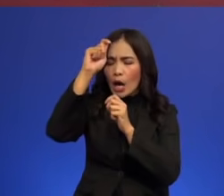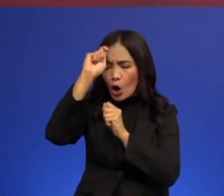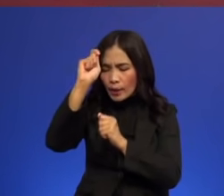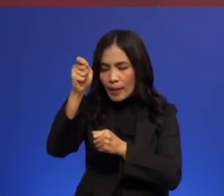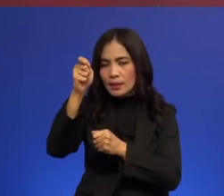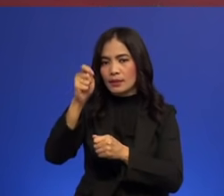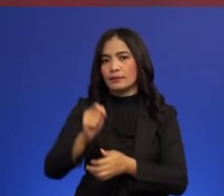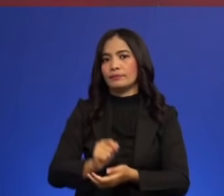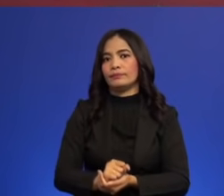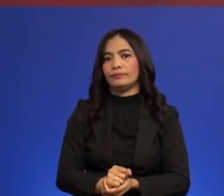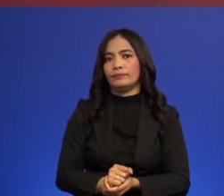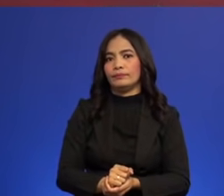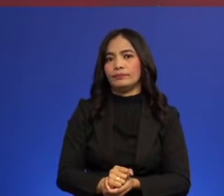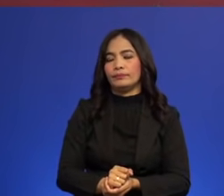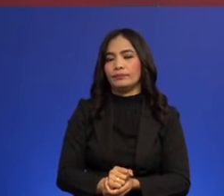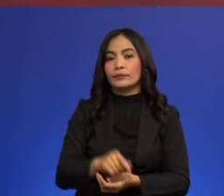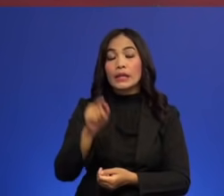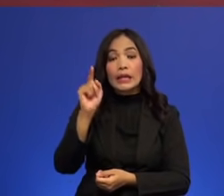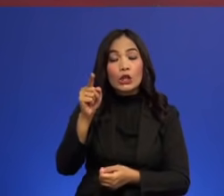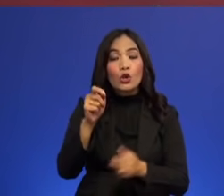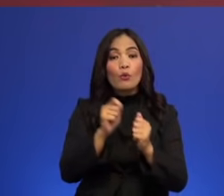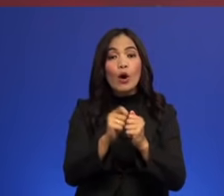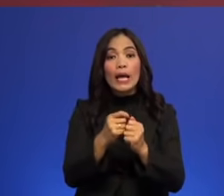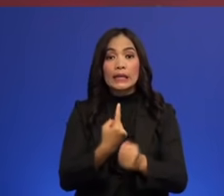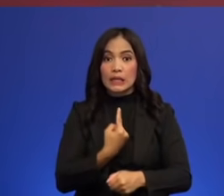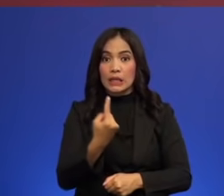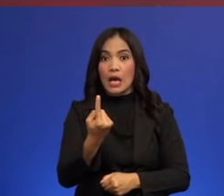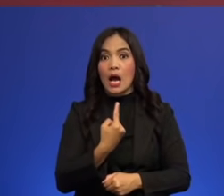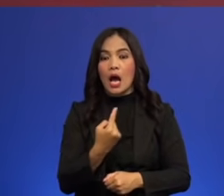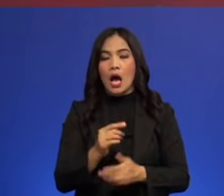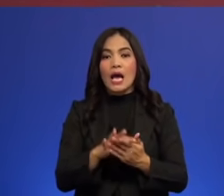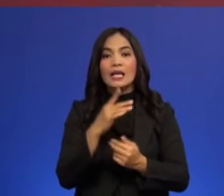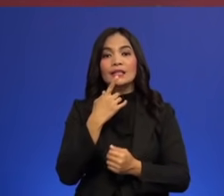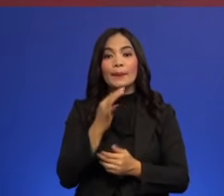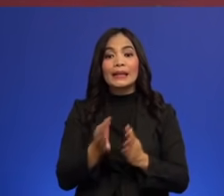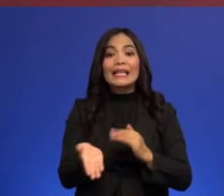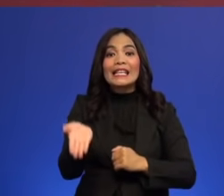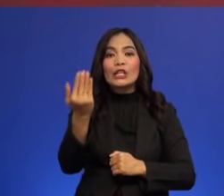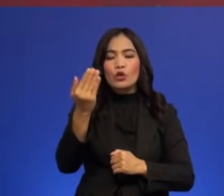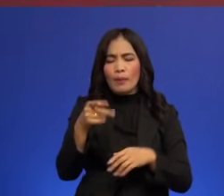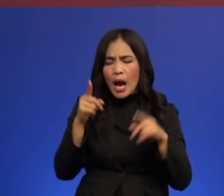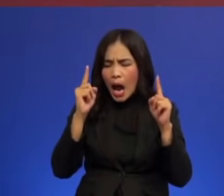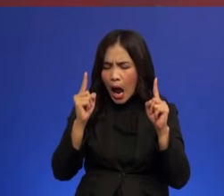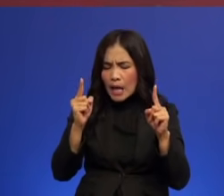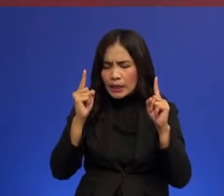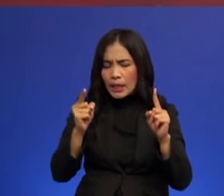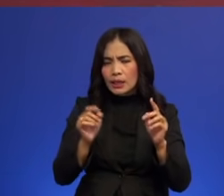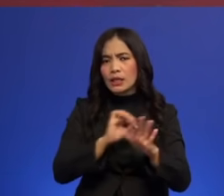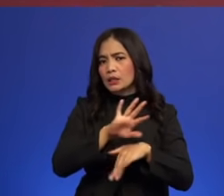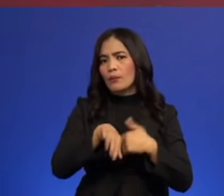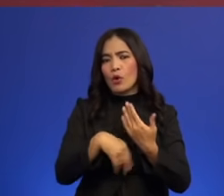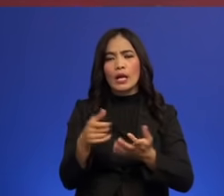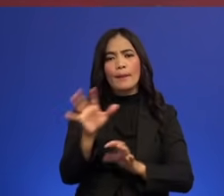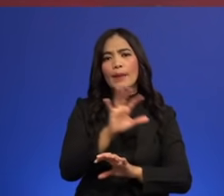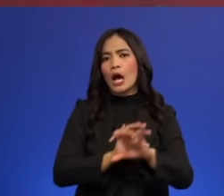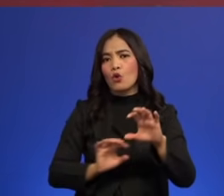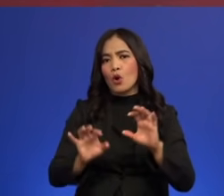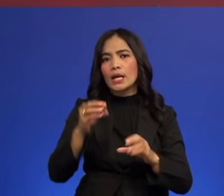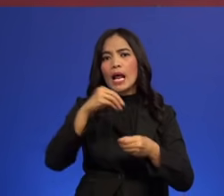Dia. Dan itu akan membuat kita berhati-hati dalam sikap dan